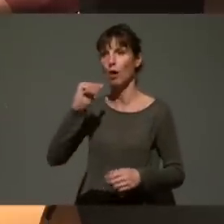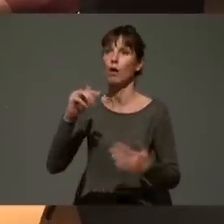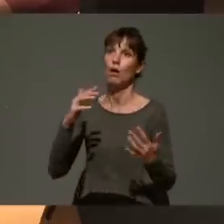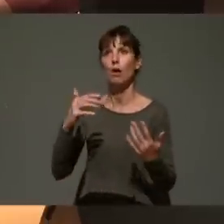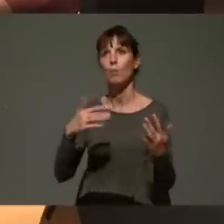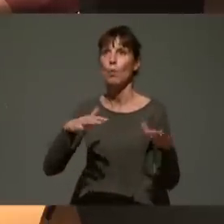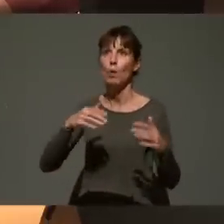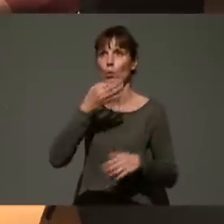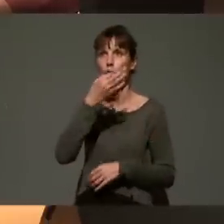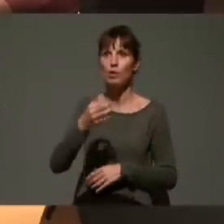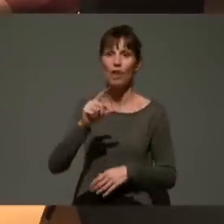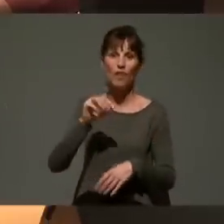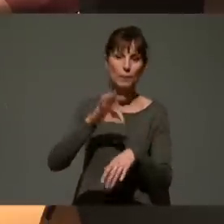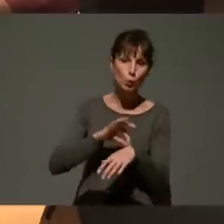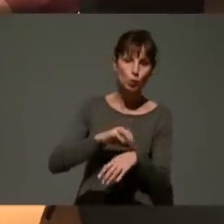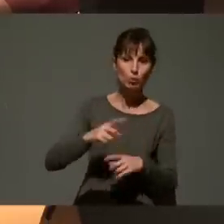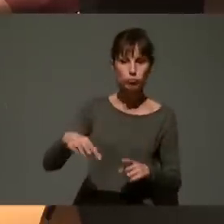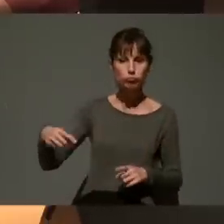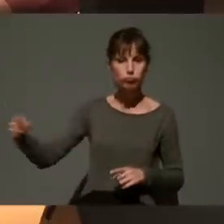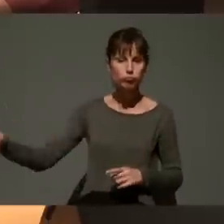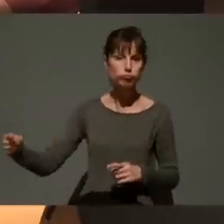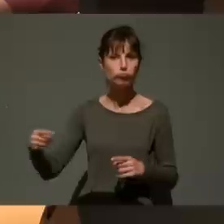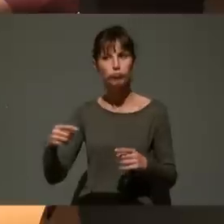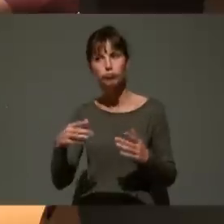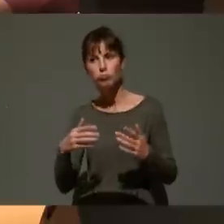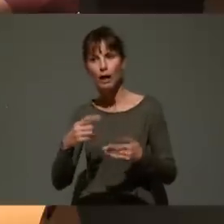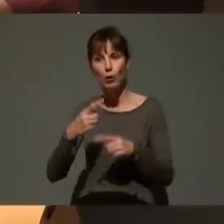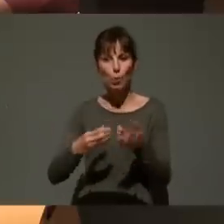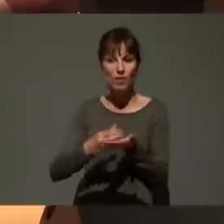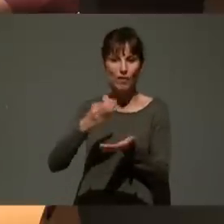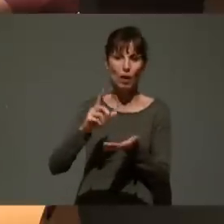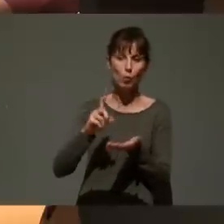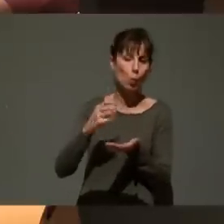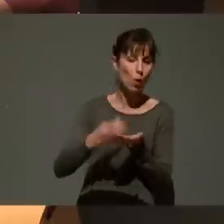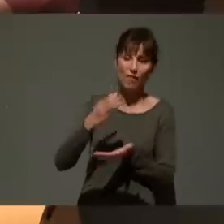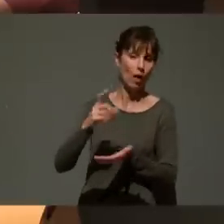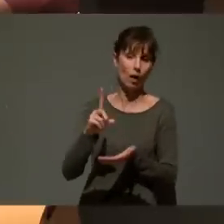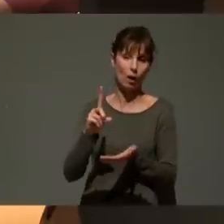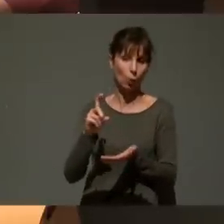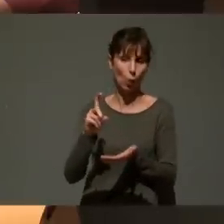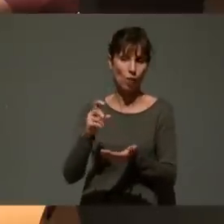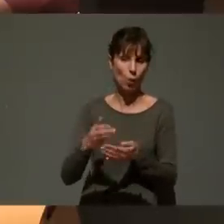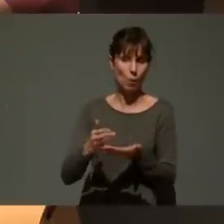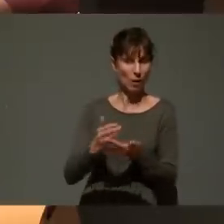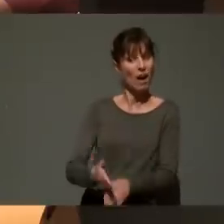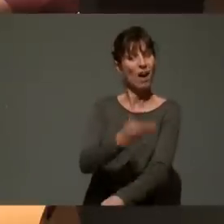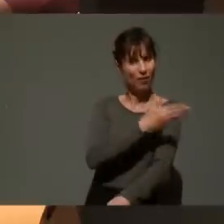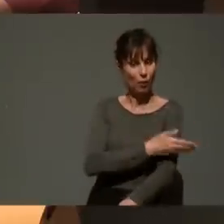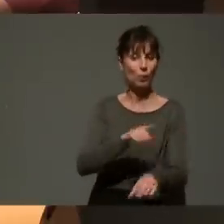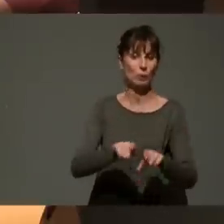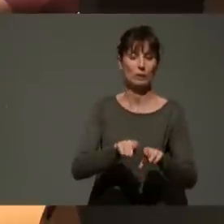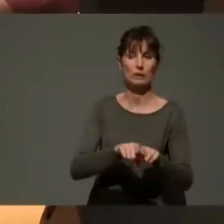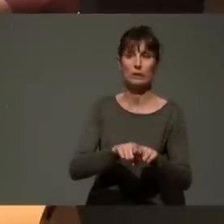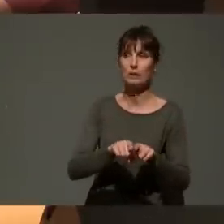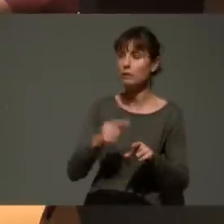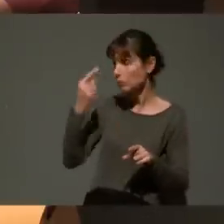les à peu près 20 minutes, un demi-verre d'eau ou un verre d'eau. Là aussi, il faut s'y préparer avant. Hein. Je pense que Sandra